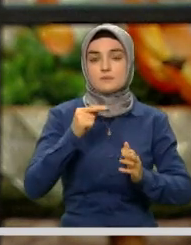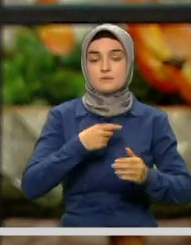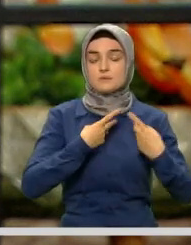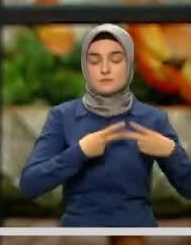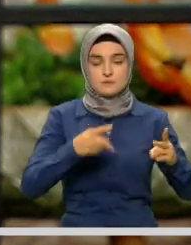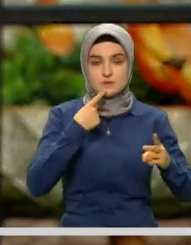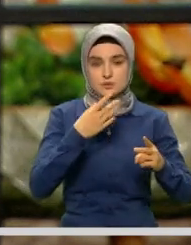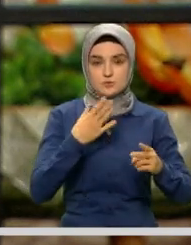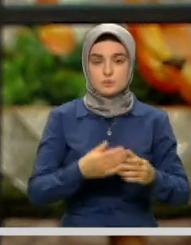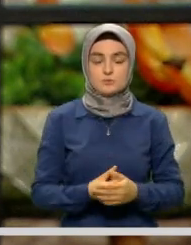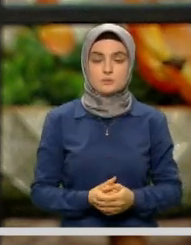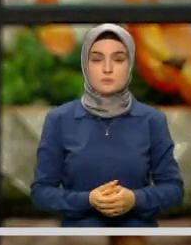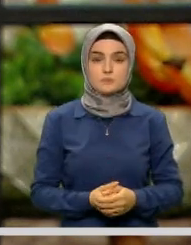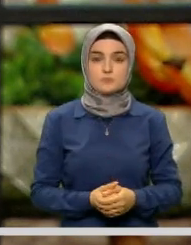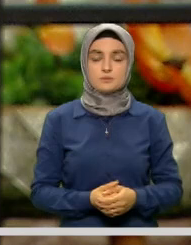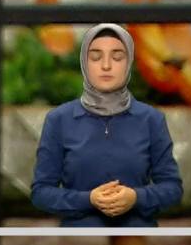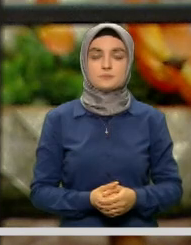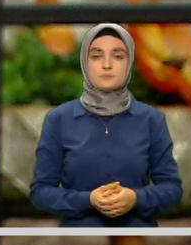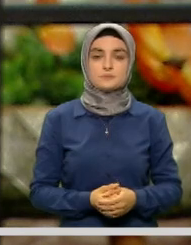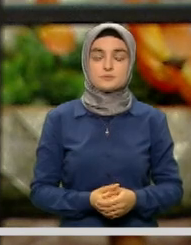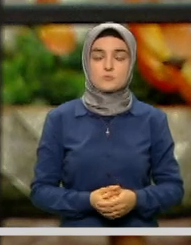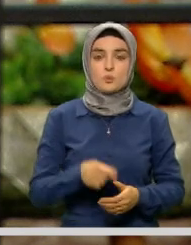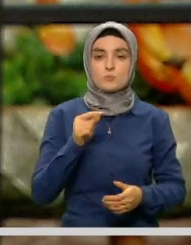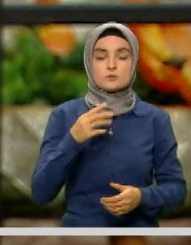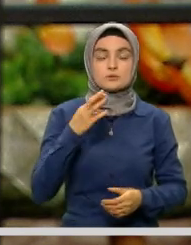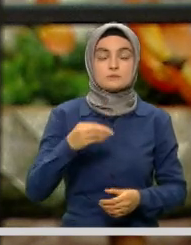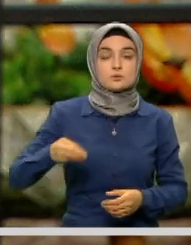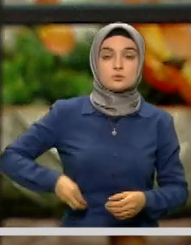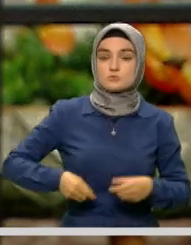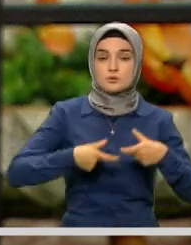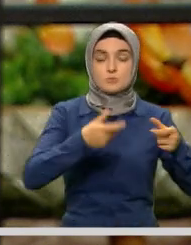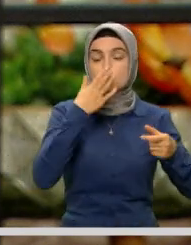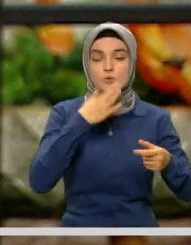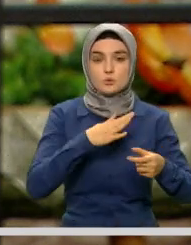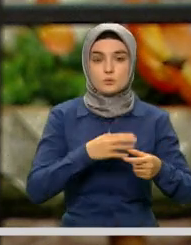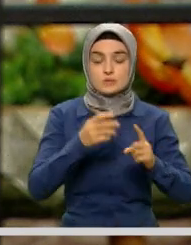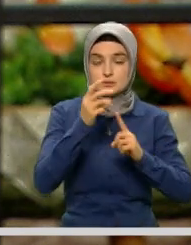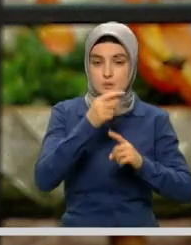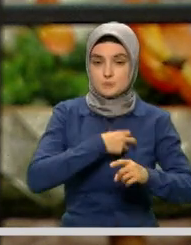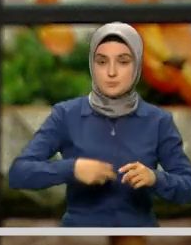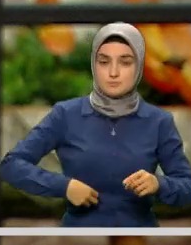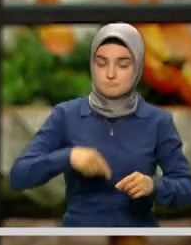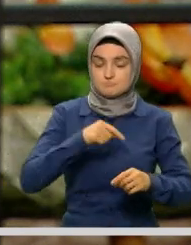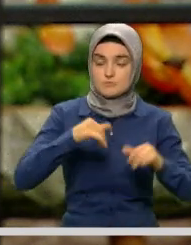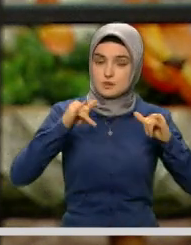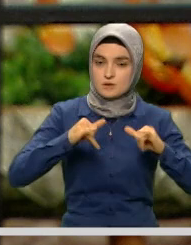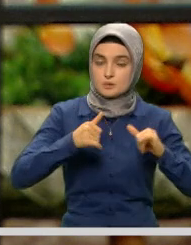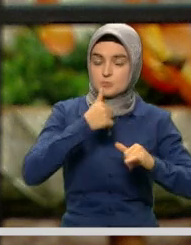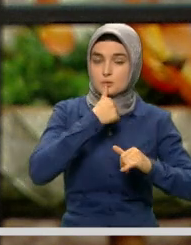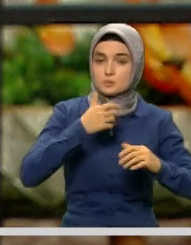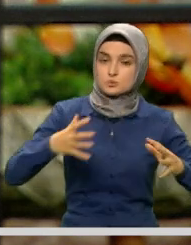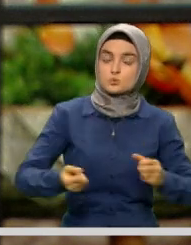hüsrana uğrayanlardan olurum. Yani burada hiç kimseye suçu atmıyor. Evet. Hazreti İbrahim de öyle. Babasının kurtuluşa ermesi için